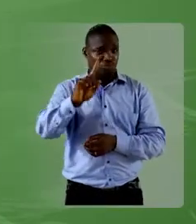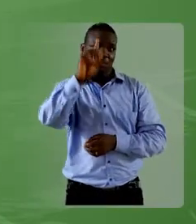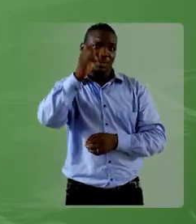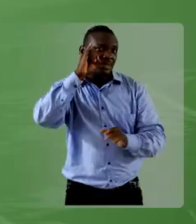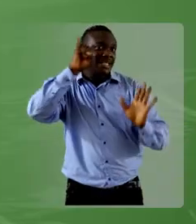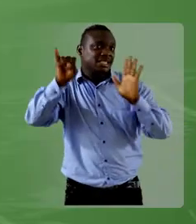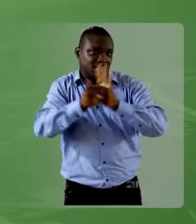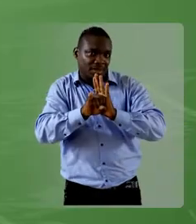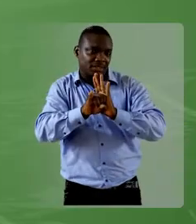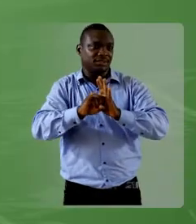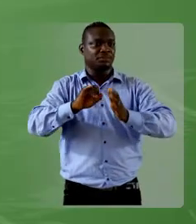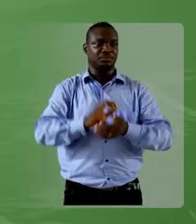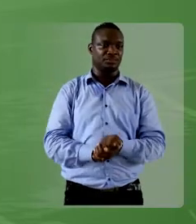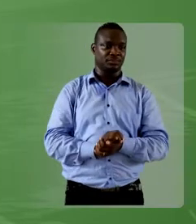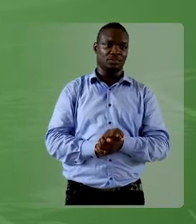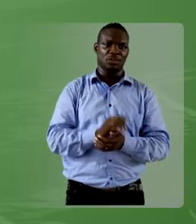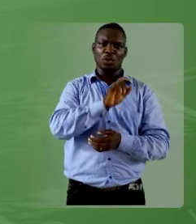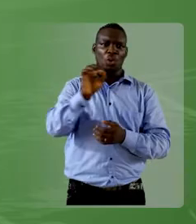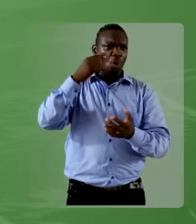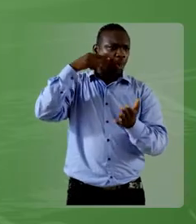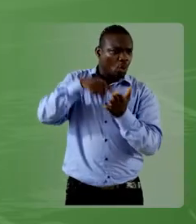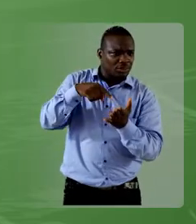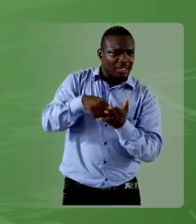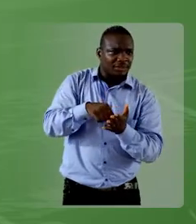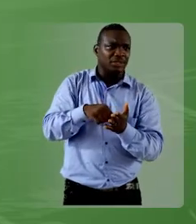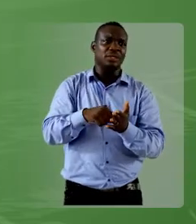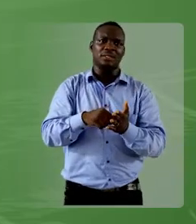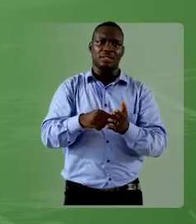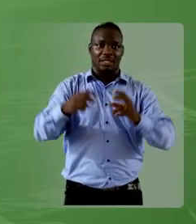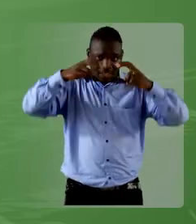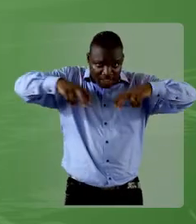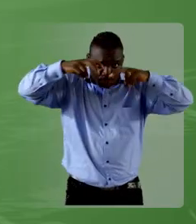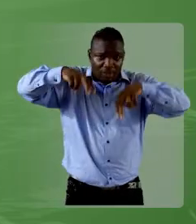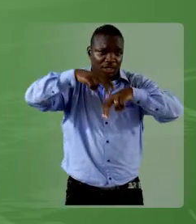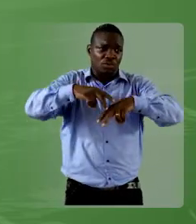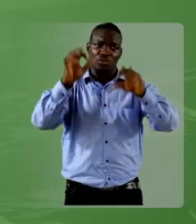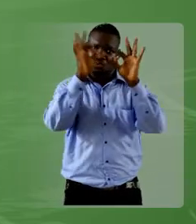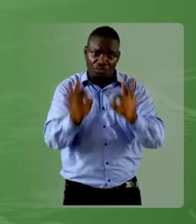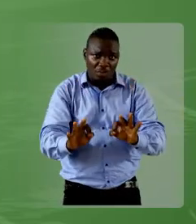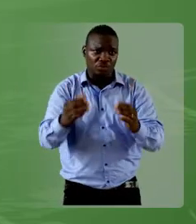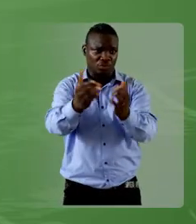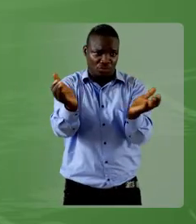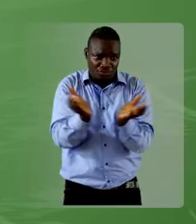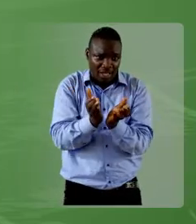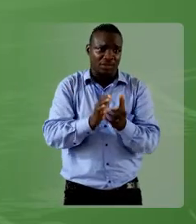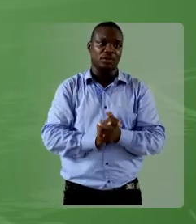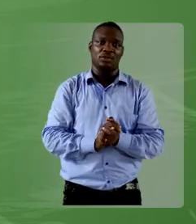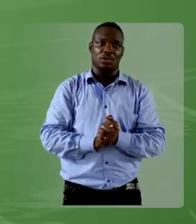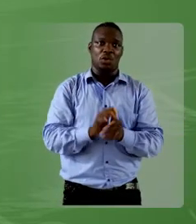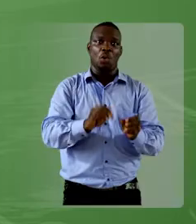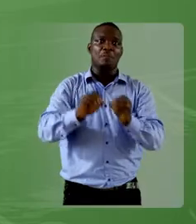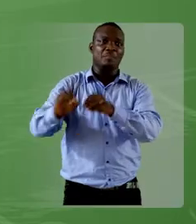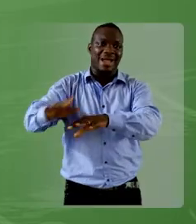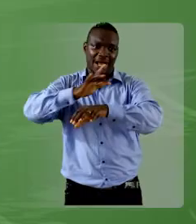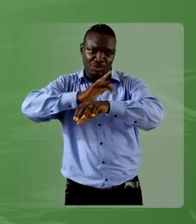document, on constate que l'exploitation en forme de cuvette consiste à mettre à